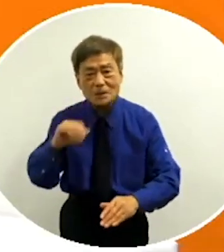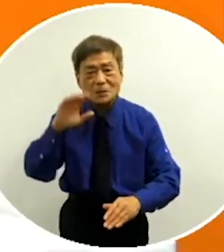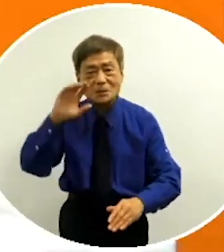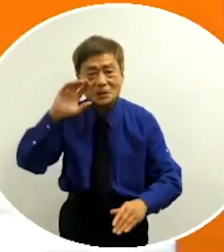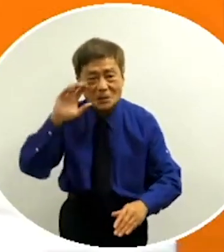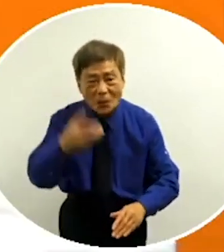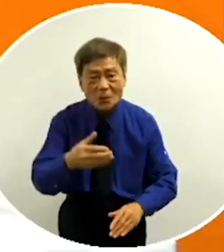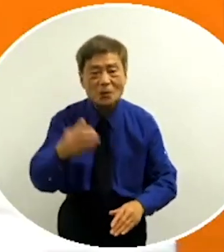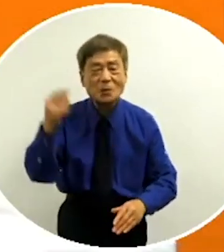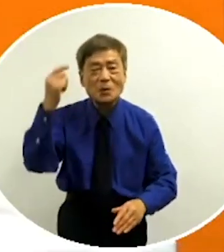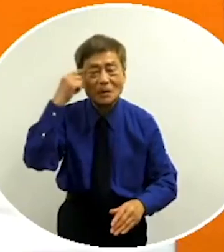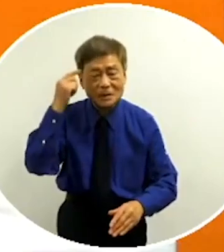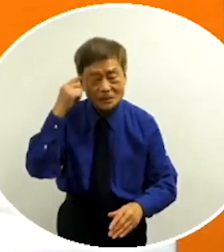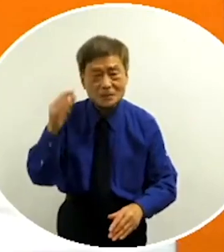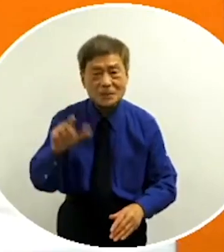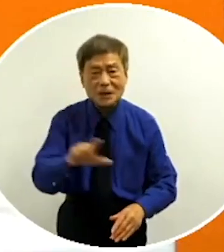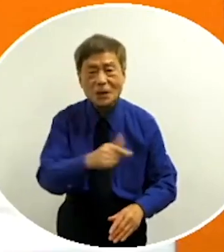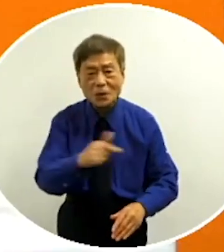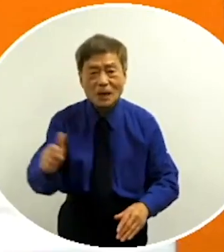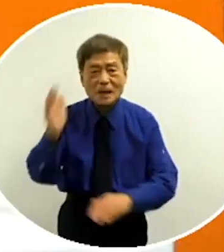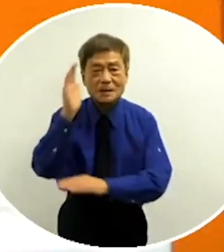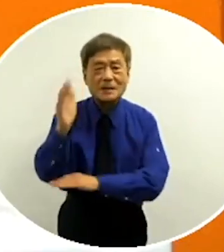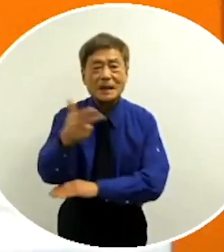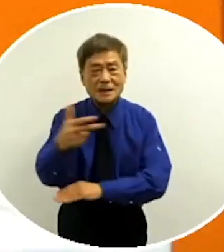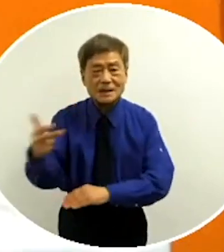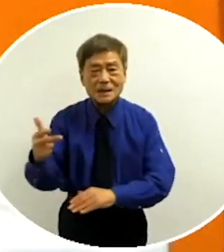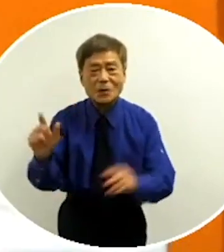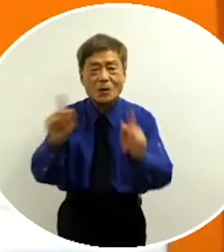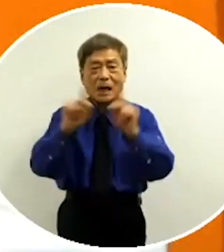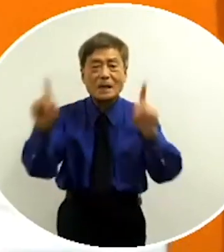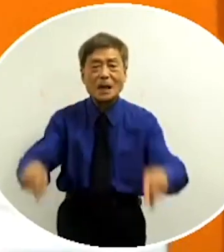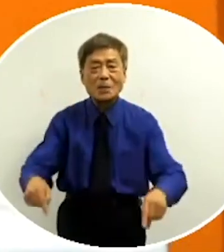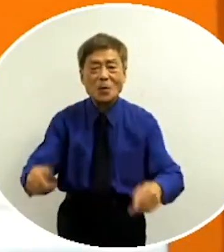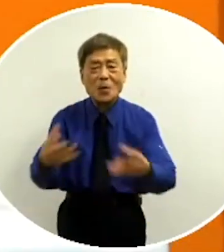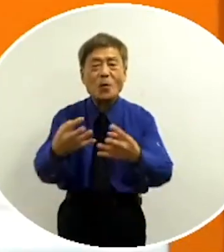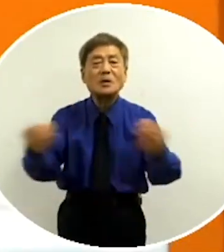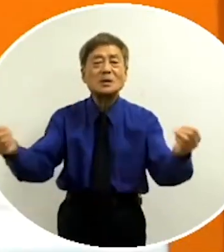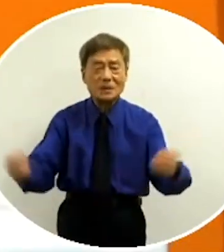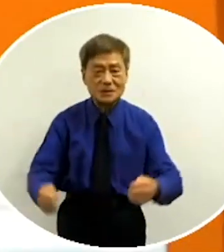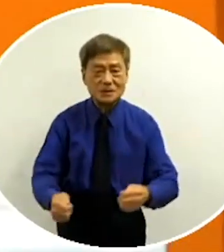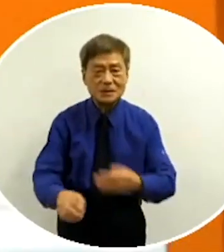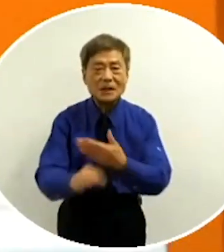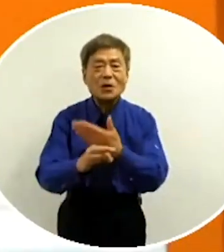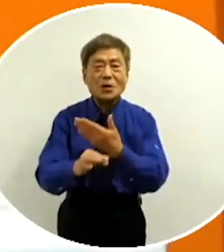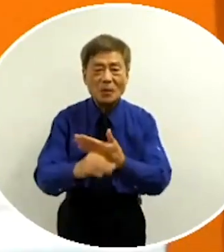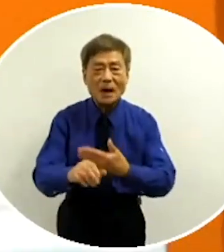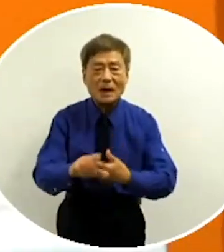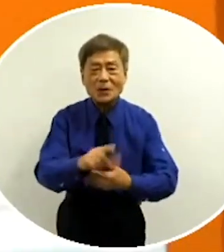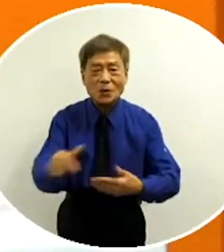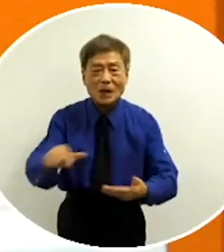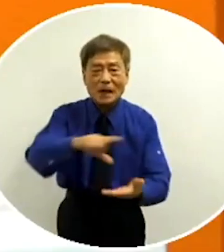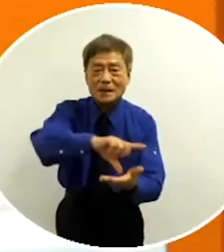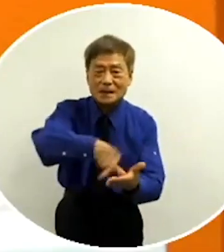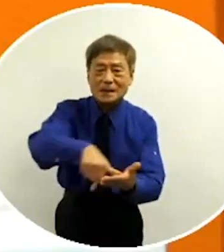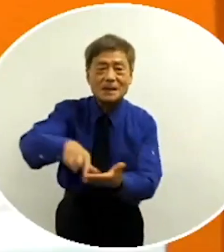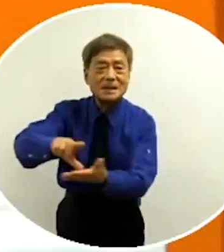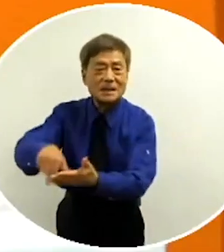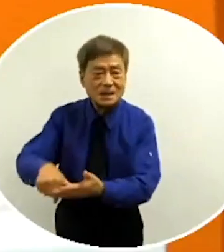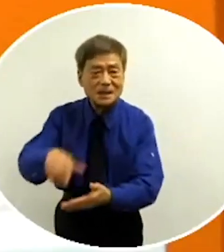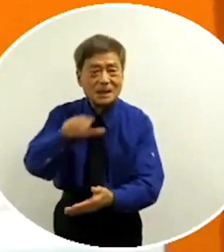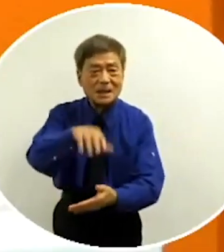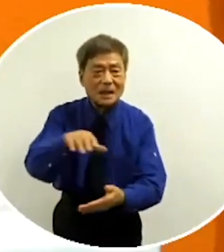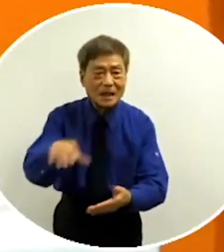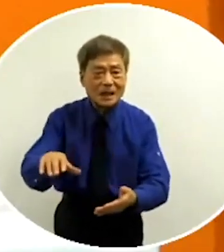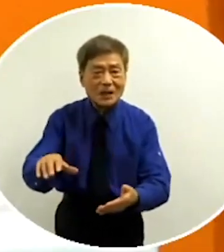政治課題も大きいんですけどそれ以上にその子と水路が傷んでいるとかこの街灯が暗いとか